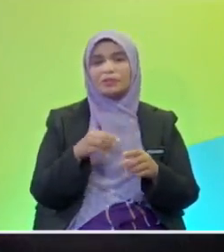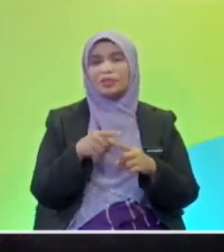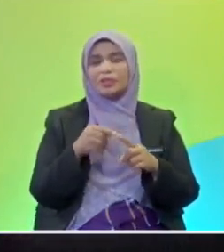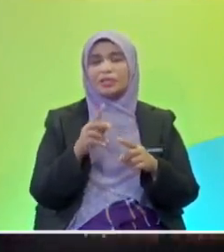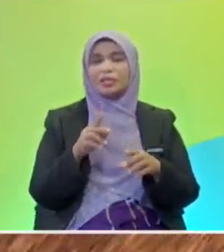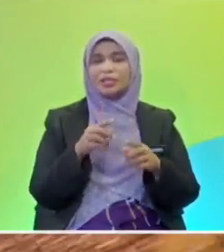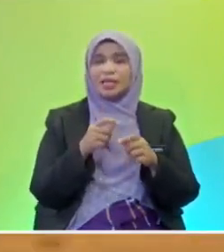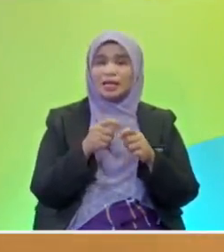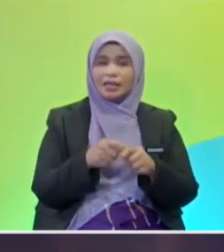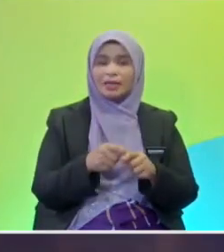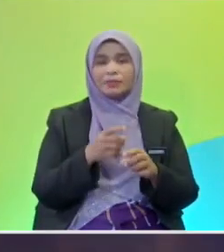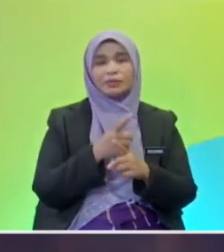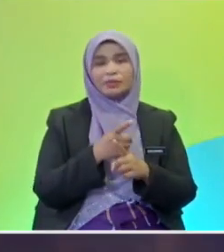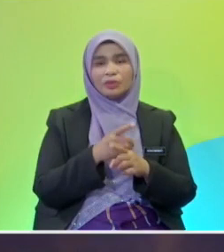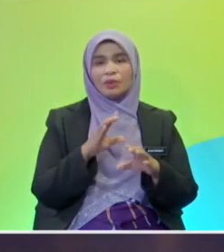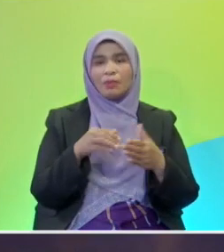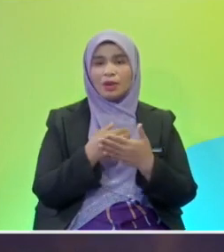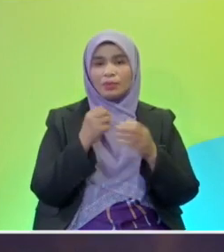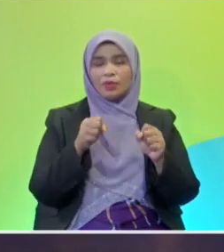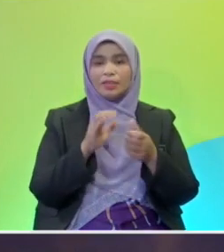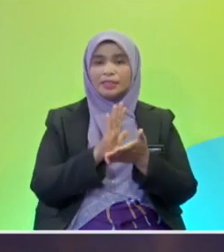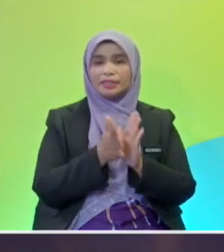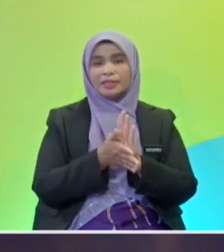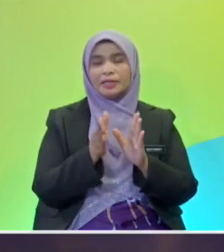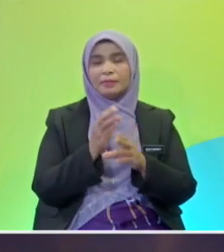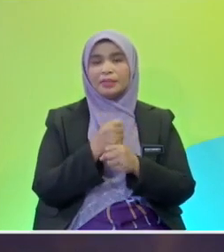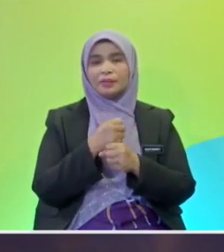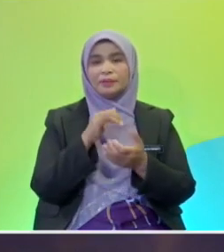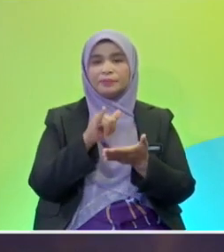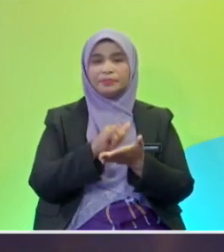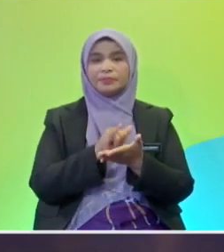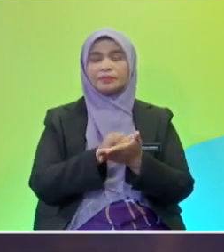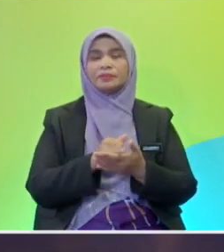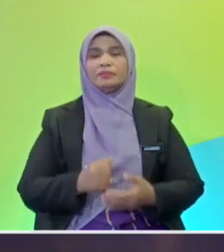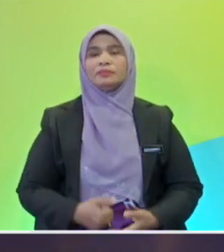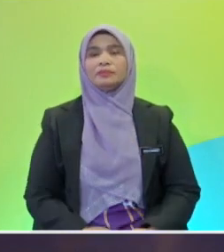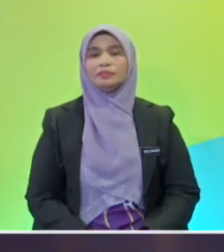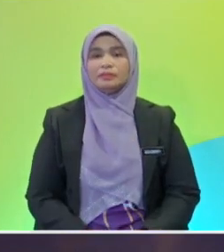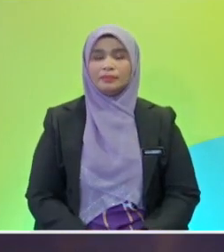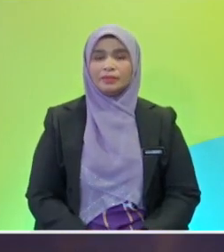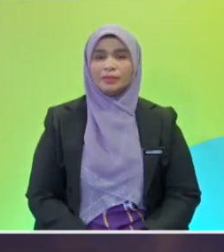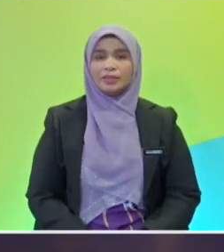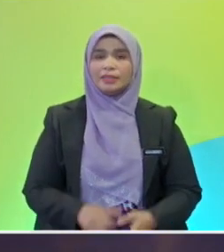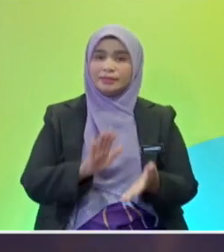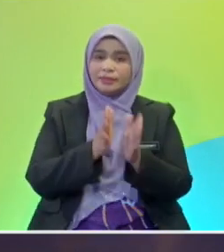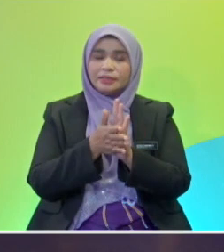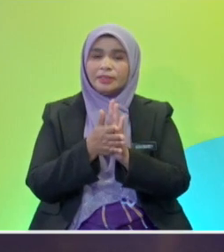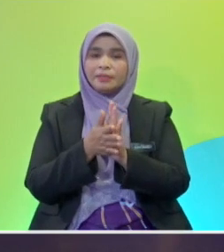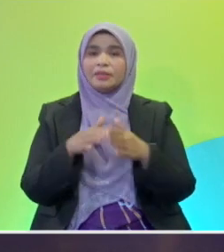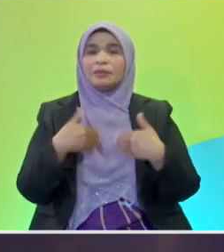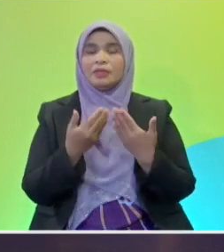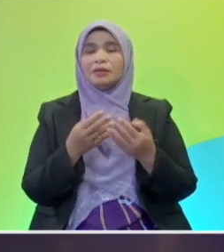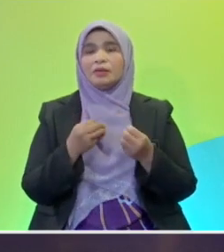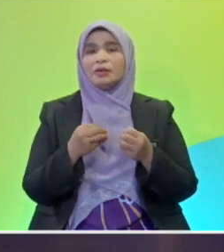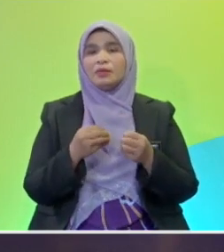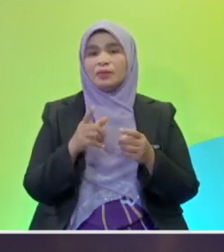okey so daripada sini Mira akan letak fabrik bercorak kat belakang okey saya letak satu okey so macam mana kita nak lekatkan fabrik bercorak tersebut